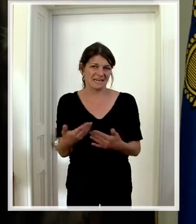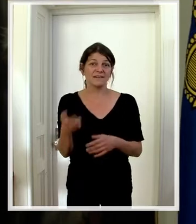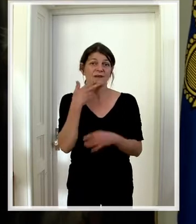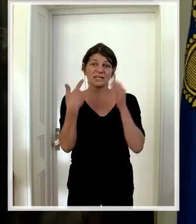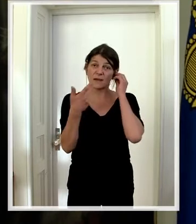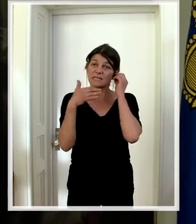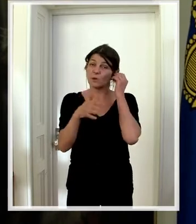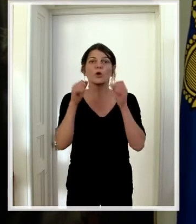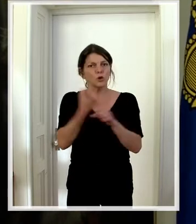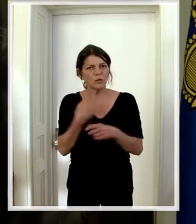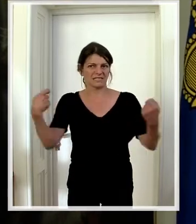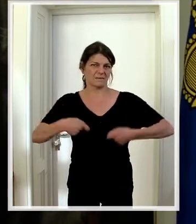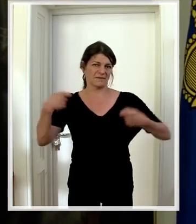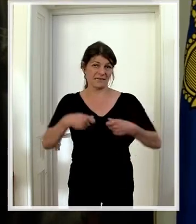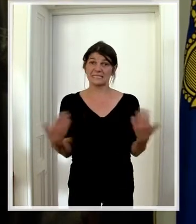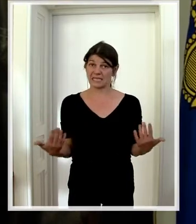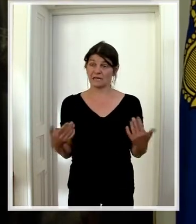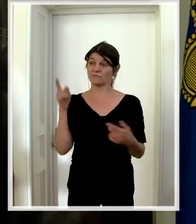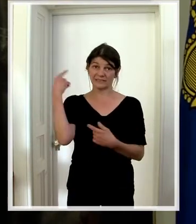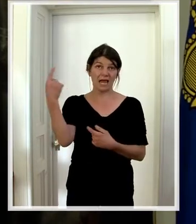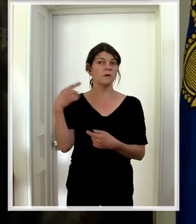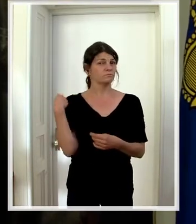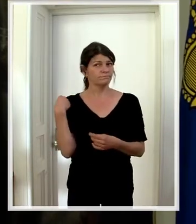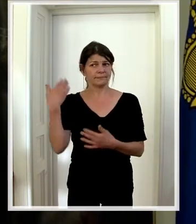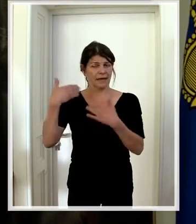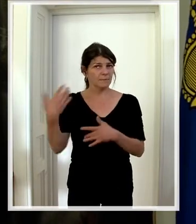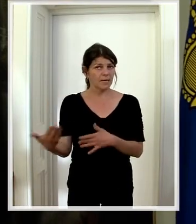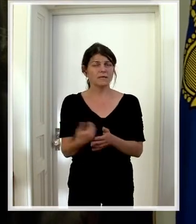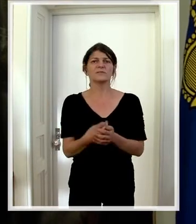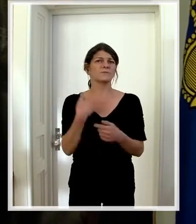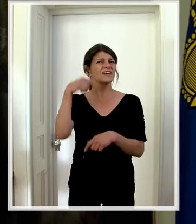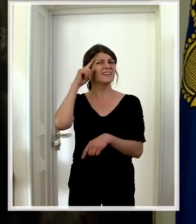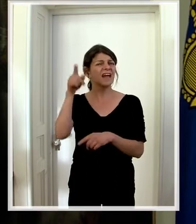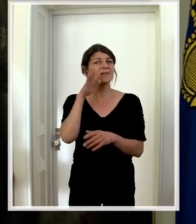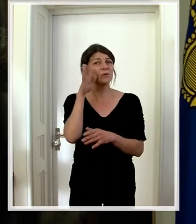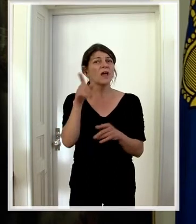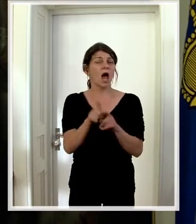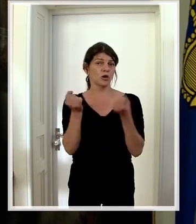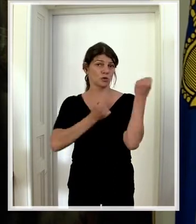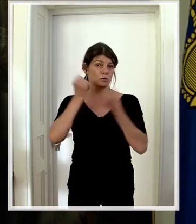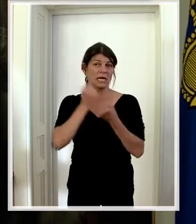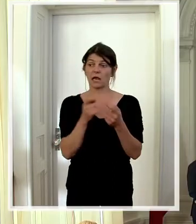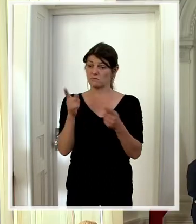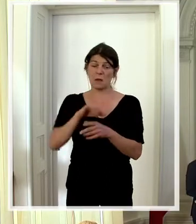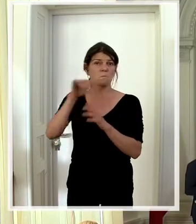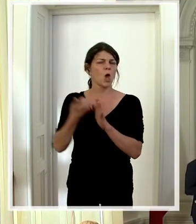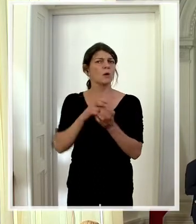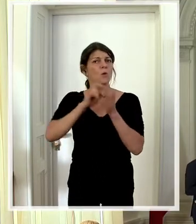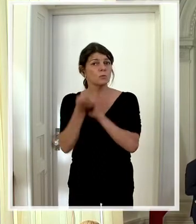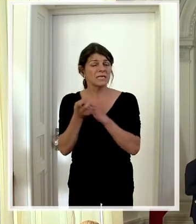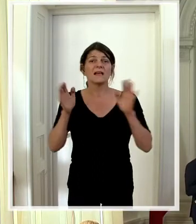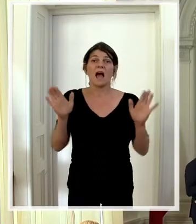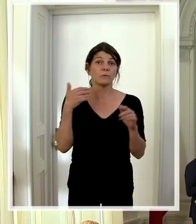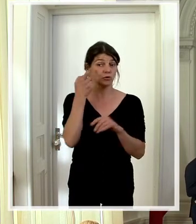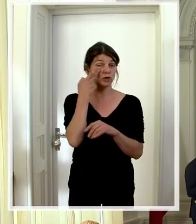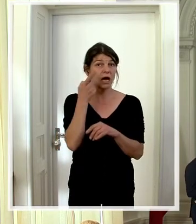Millionen trotzdem investieren sollte. Das ist die Aussage, die ich dort gehört habe. Ich denke, es wird schwierig werden, dieses Projekt umzusetzen. Aber wir müssen noch sehen, was